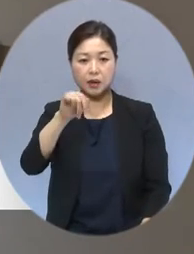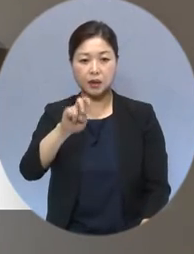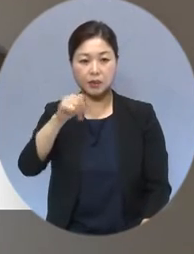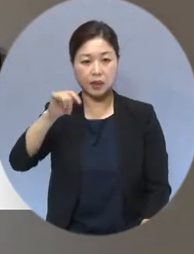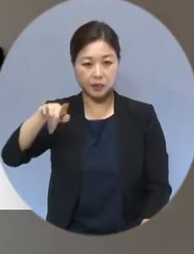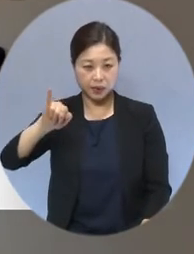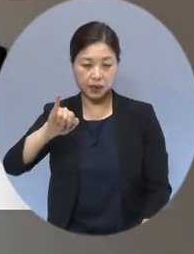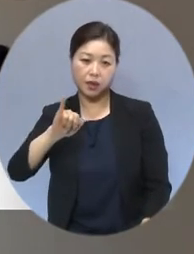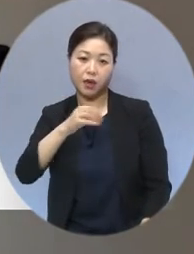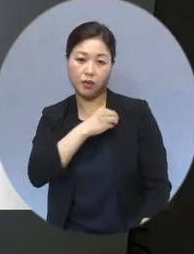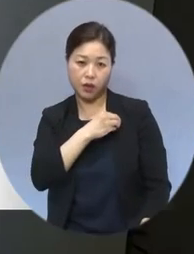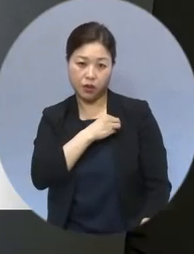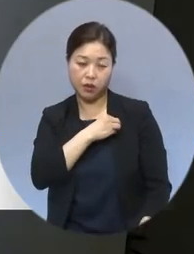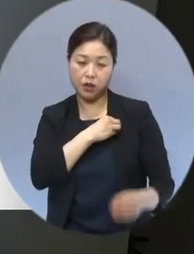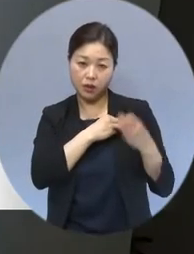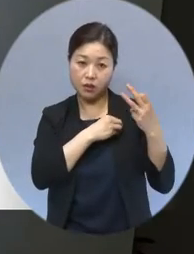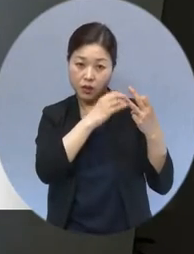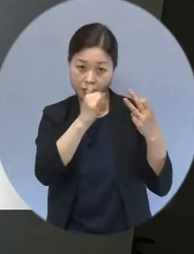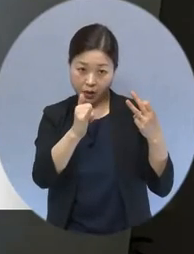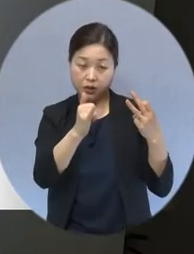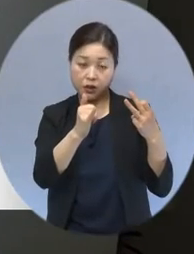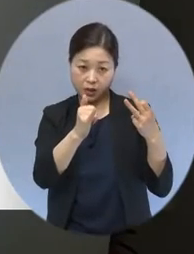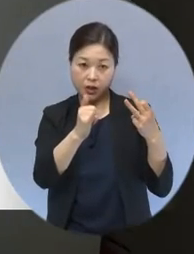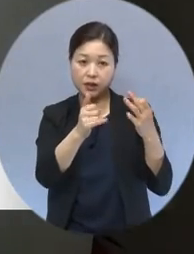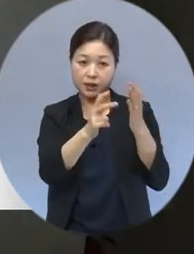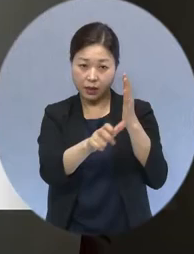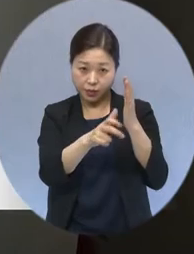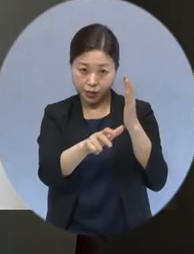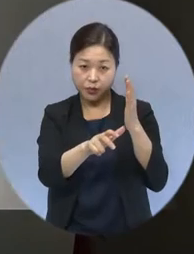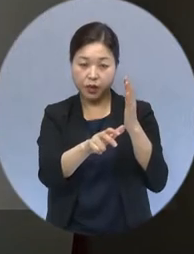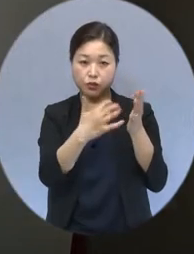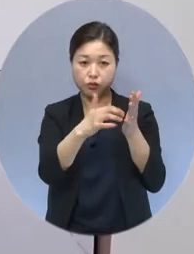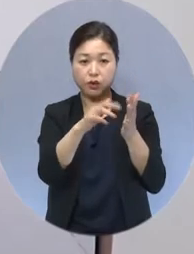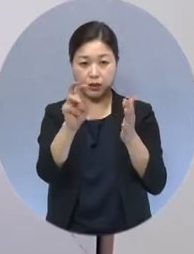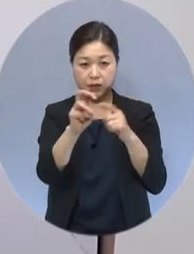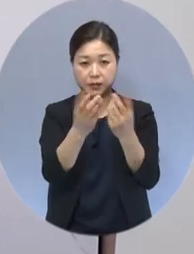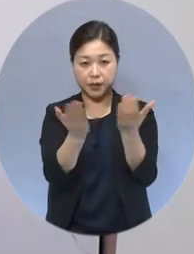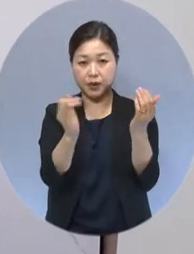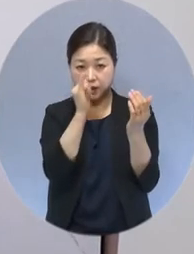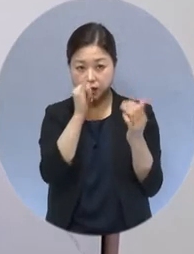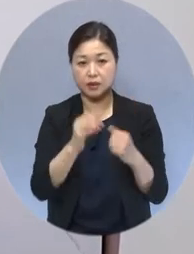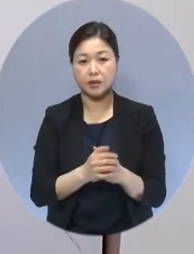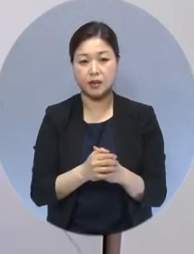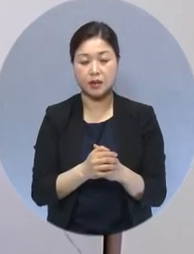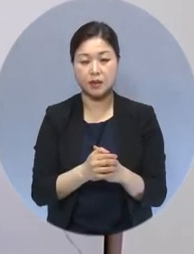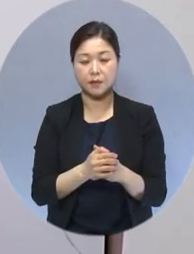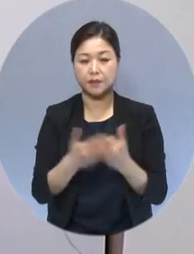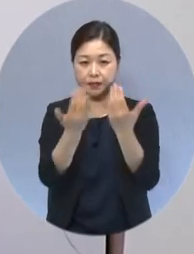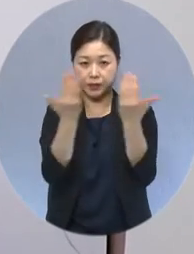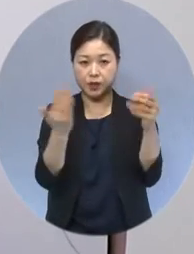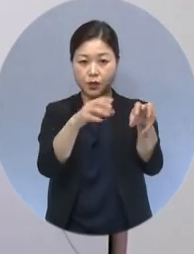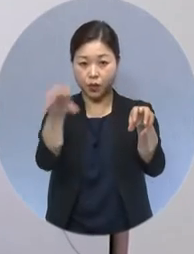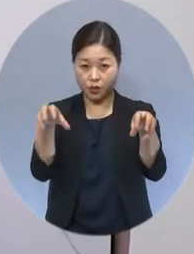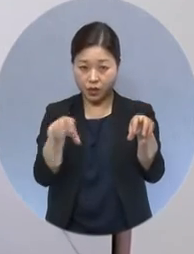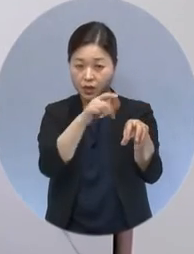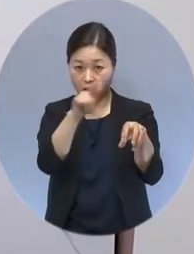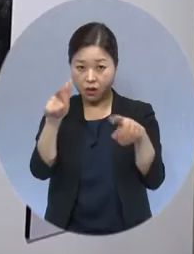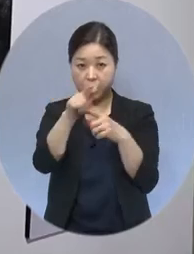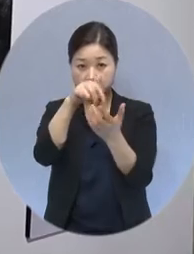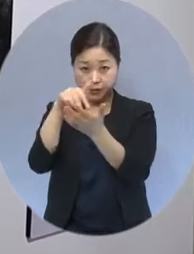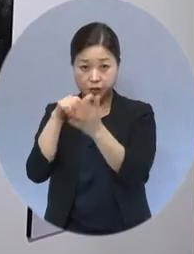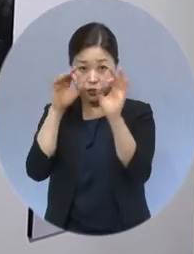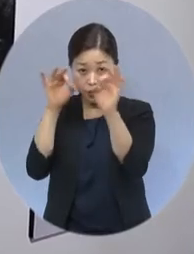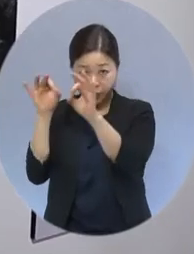회원 13명의 작품 총 30여 점이 선을 보이고 있습니다. 전시장 곳곳에는 다양한 시각이